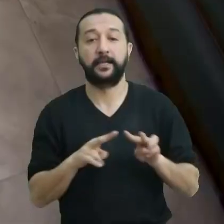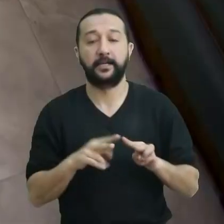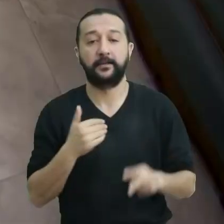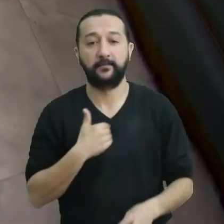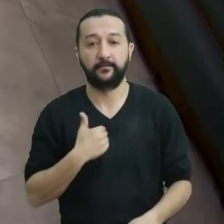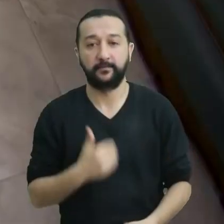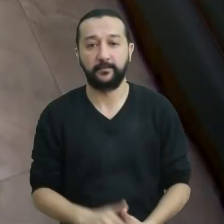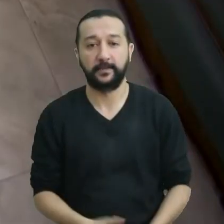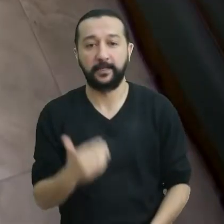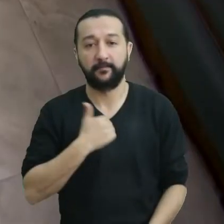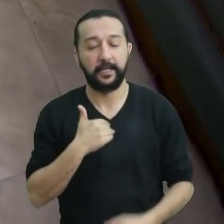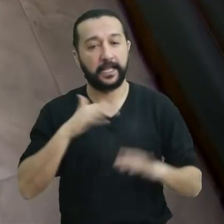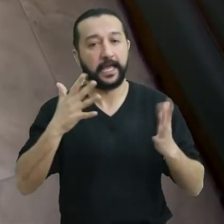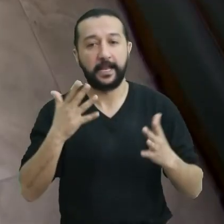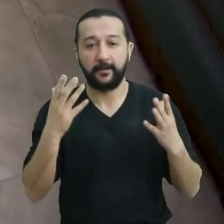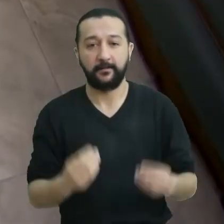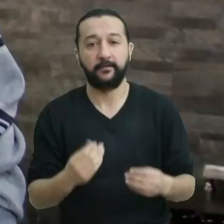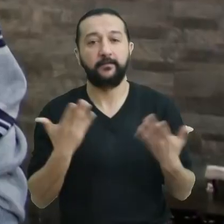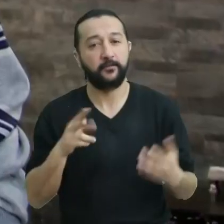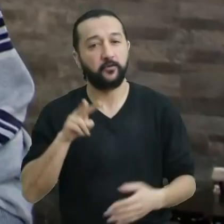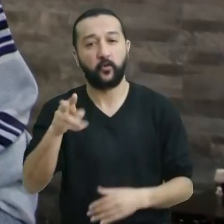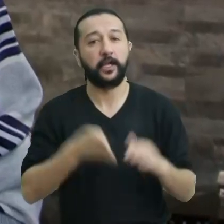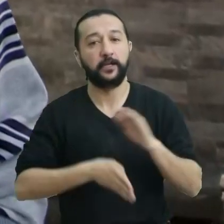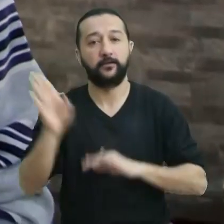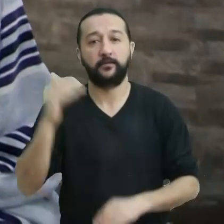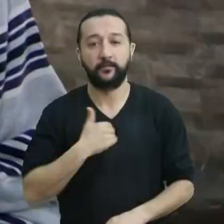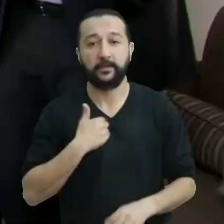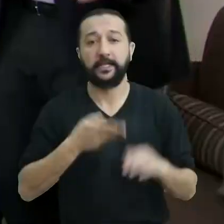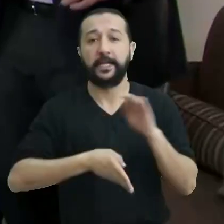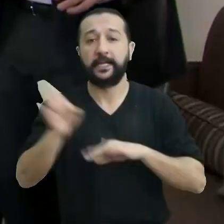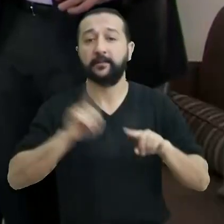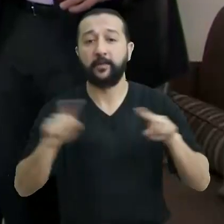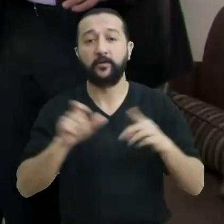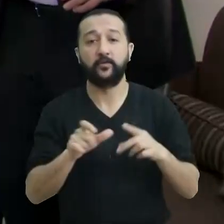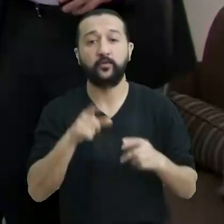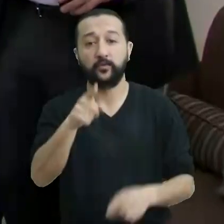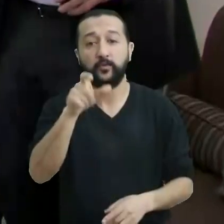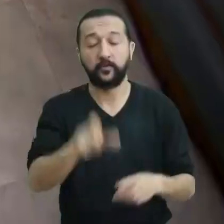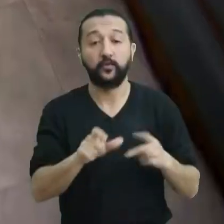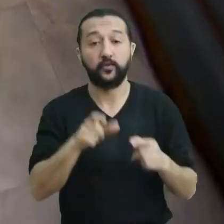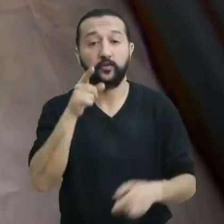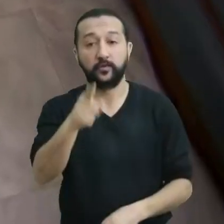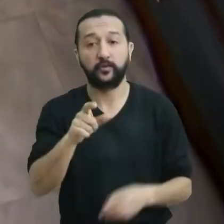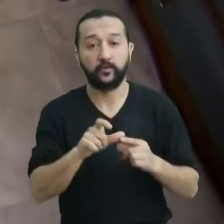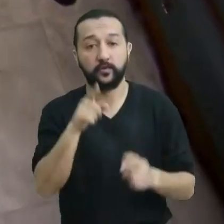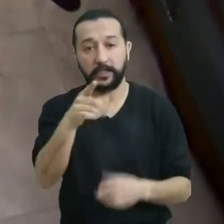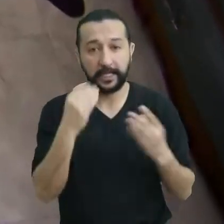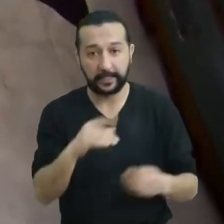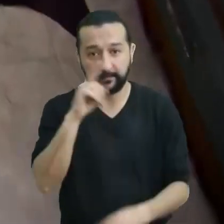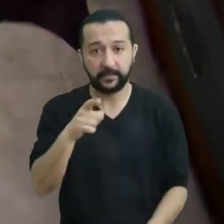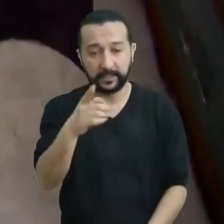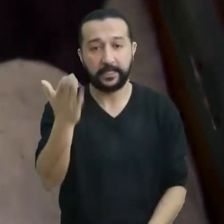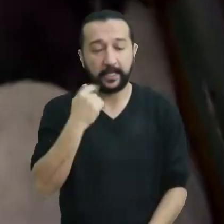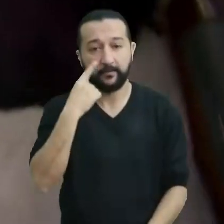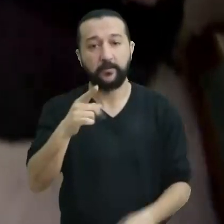Meryem. Ben her halimki yolcuyum. Gitme Şükrü. Şükrü. İyi misin?